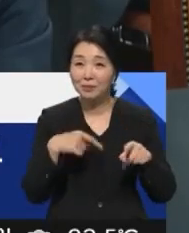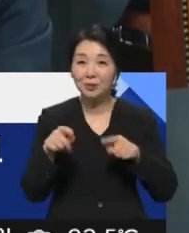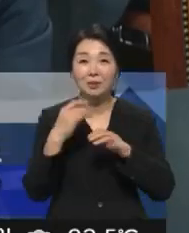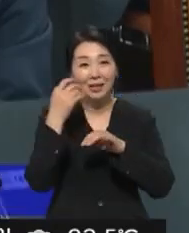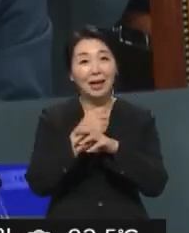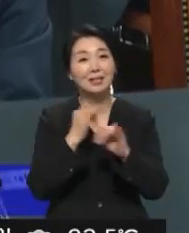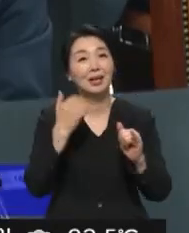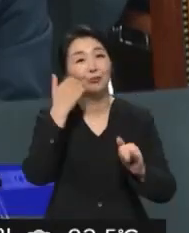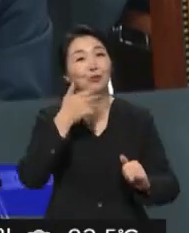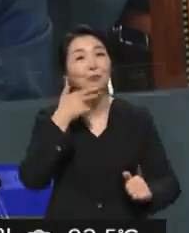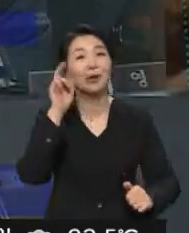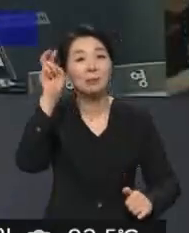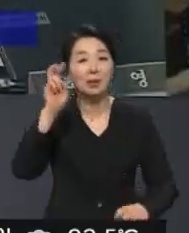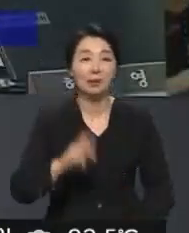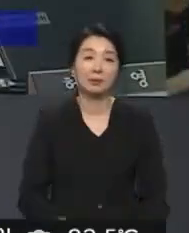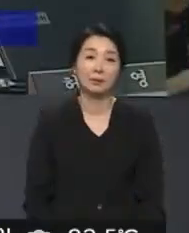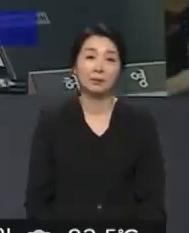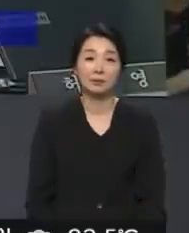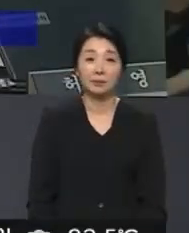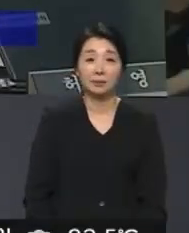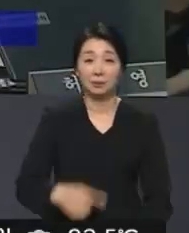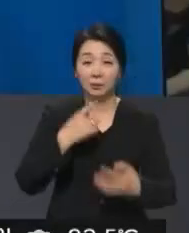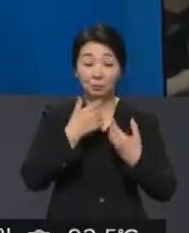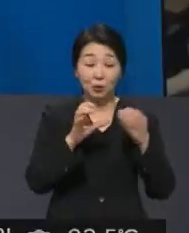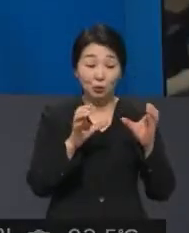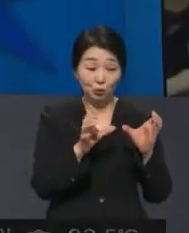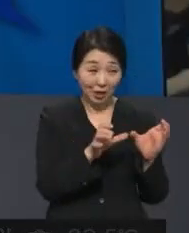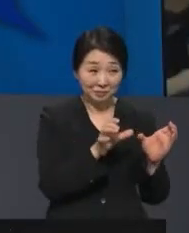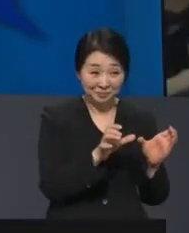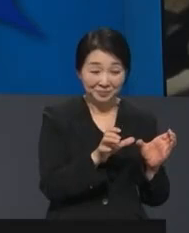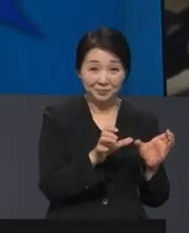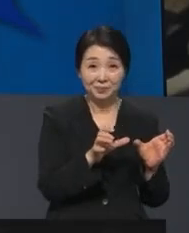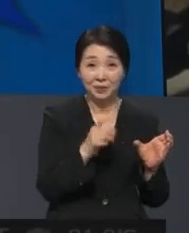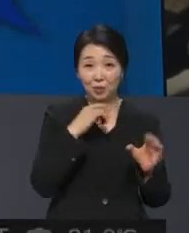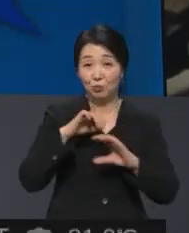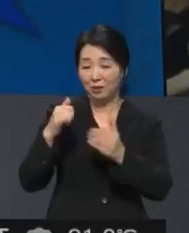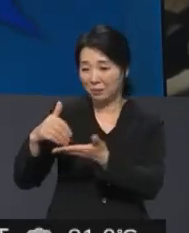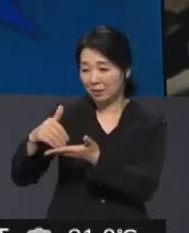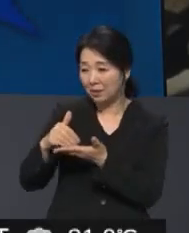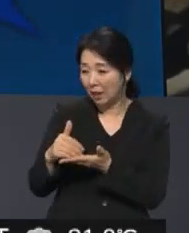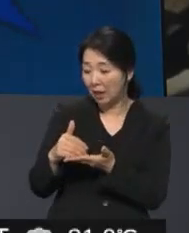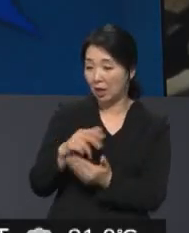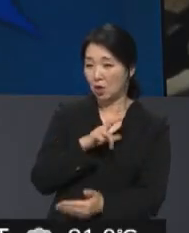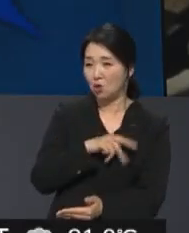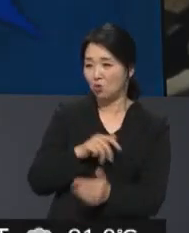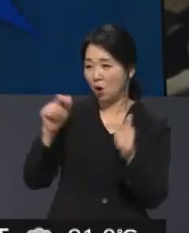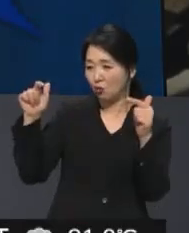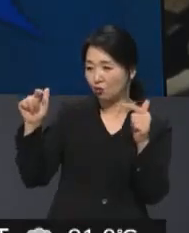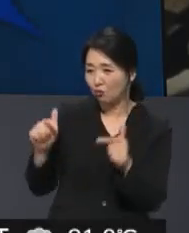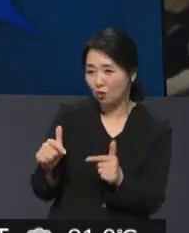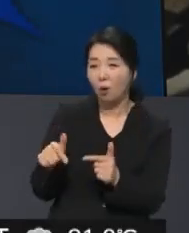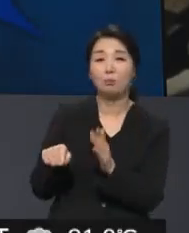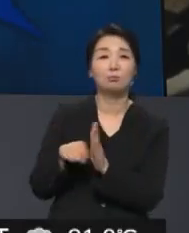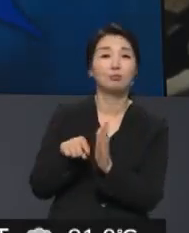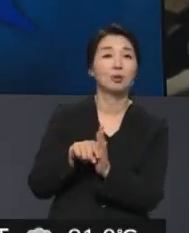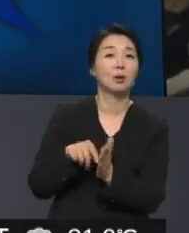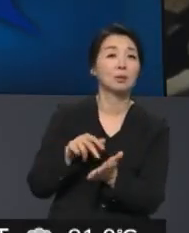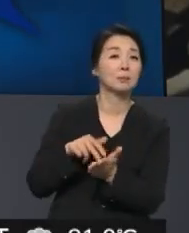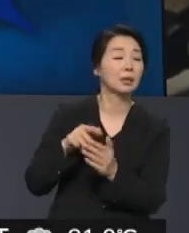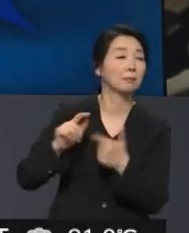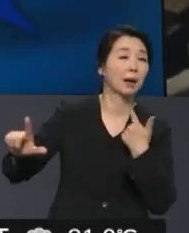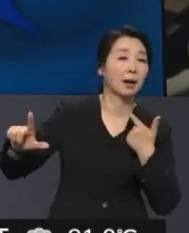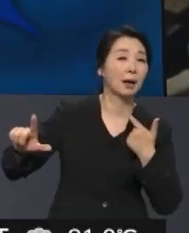생각합니다. 네, 민주당은 국민의힘이 제안한 의원 정수 축소에 부정적인 것으로 알려지는데요. 이